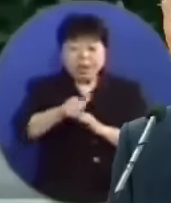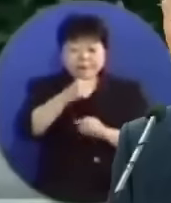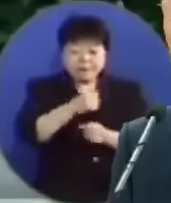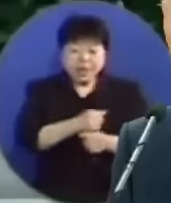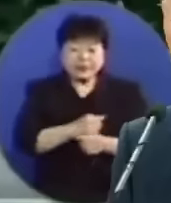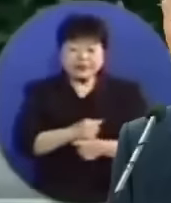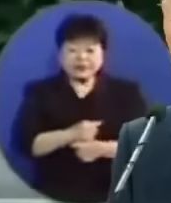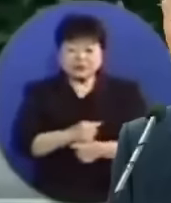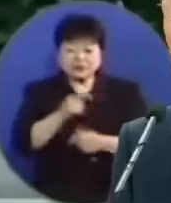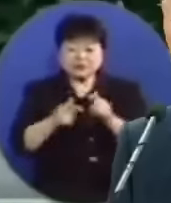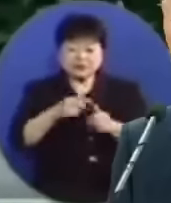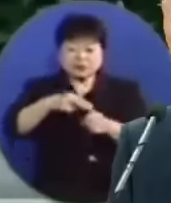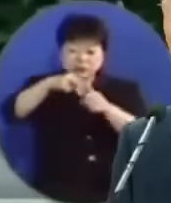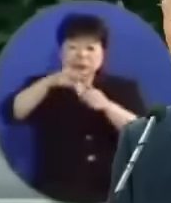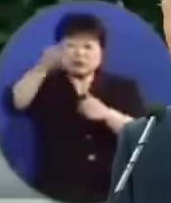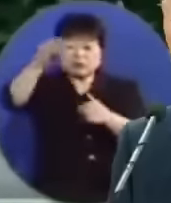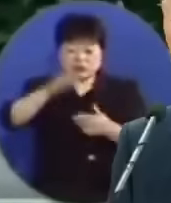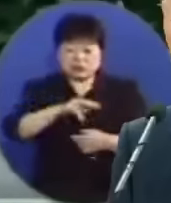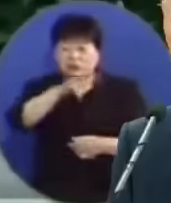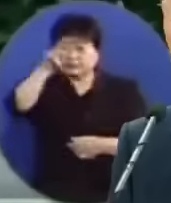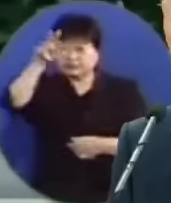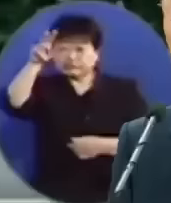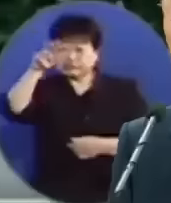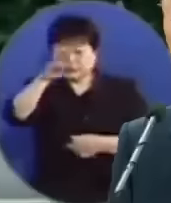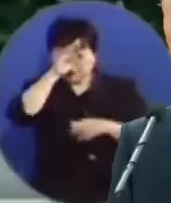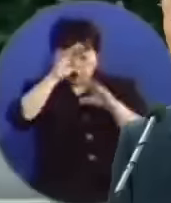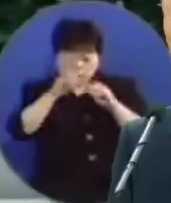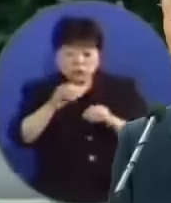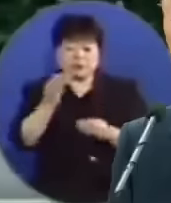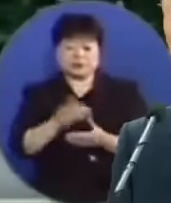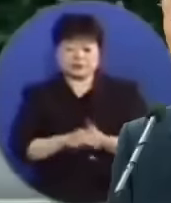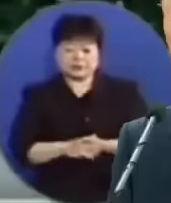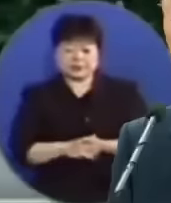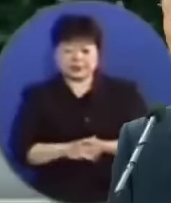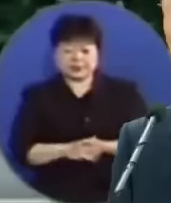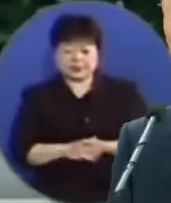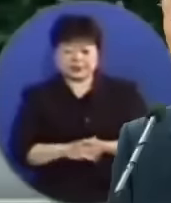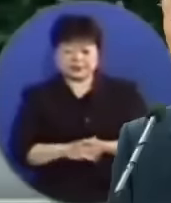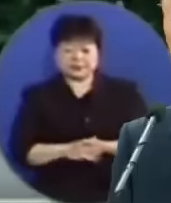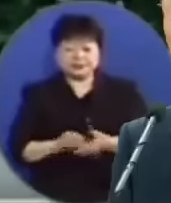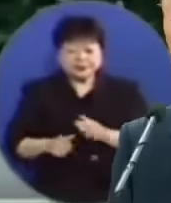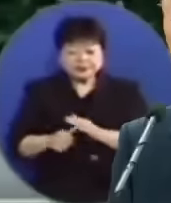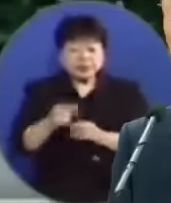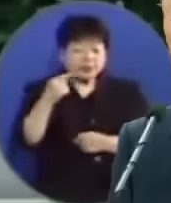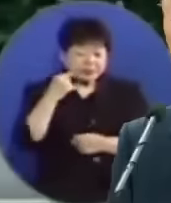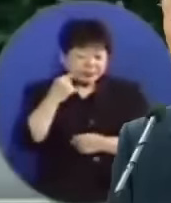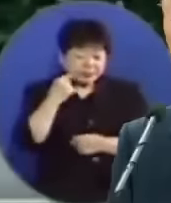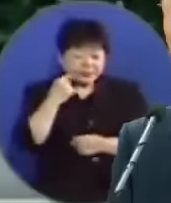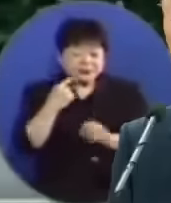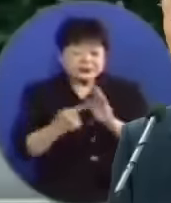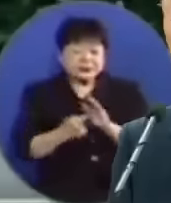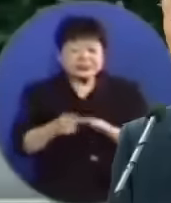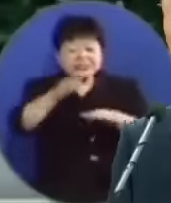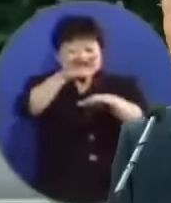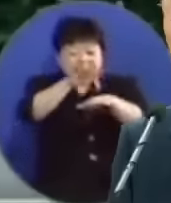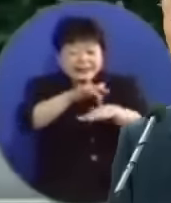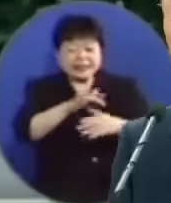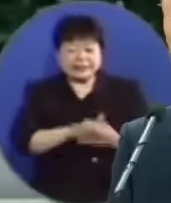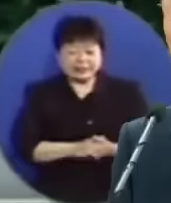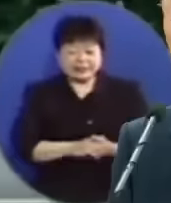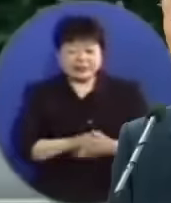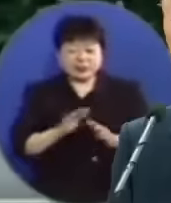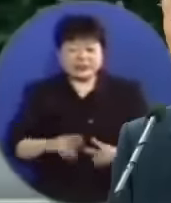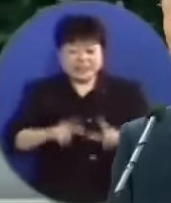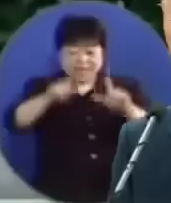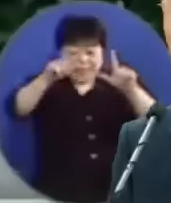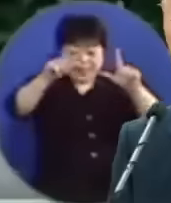뱀에 물려서 독이 퉁퉁 오른 사람이 쳐다만 보면 다 나았을 것입니다. 이 뱀의 독이 상징적으로 사탄인 것입니다.